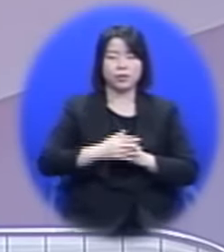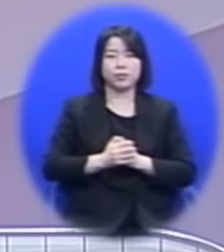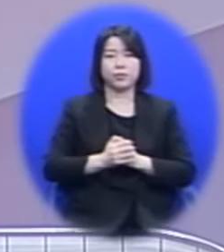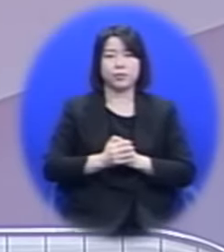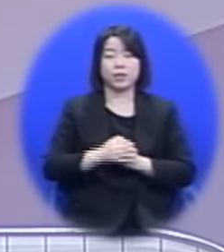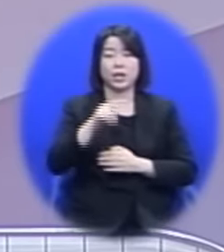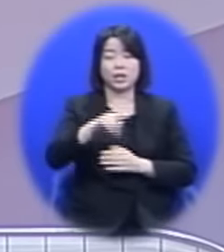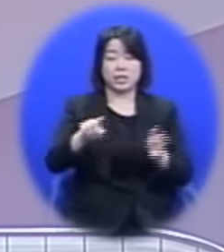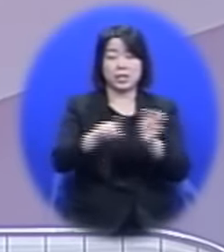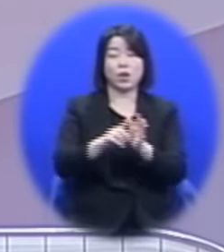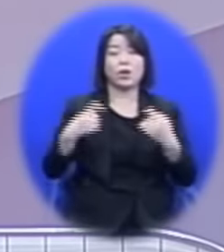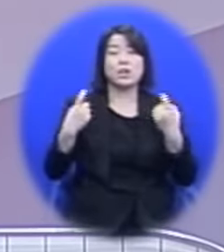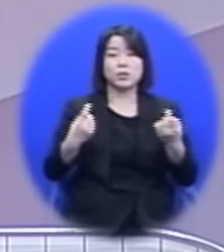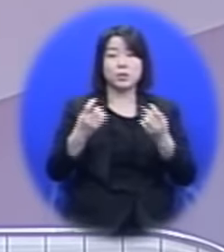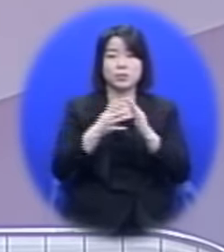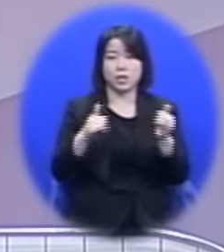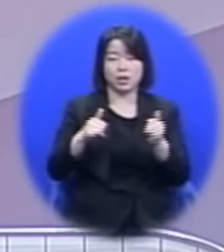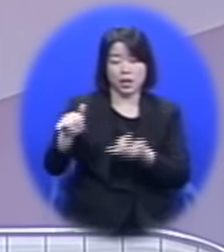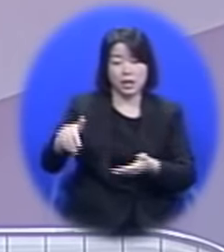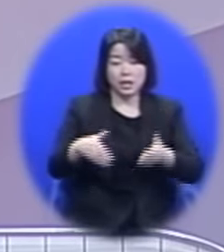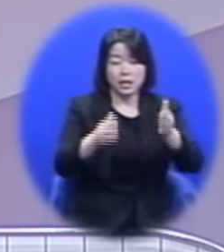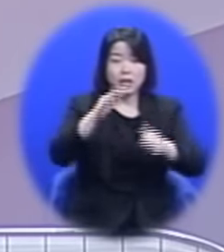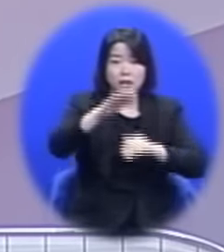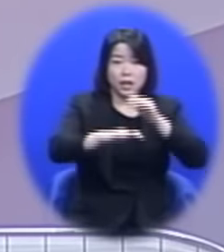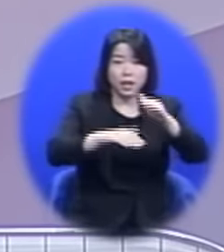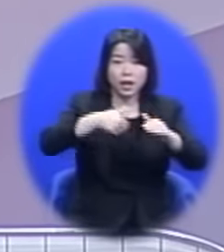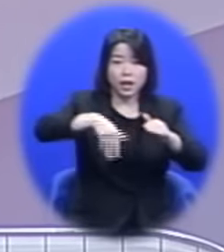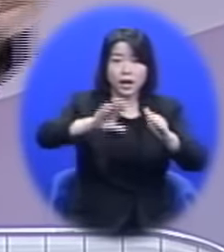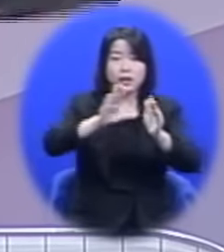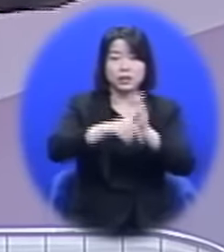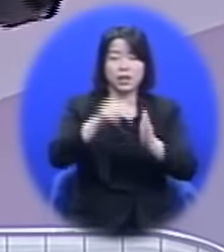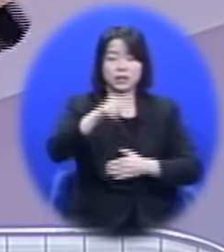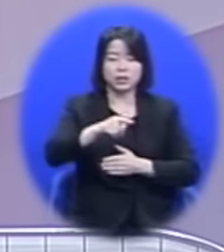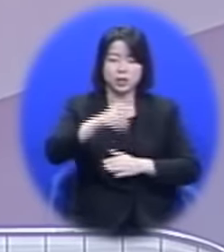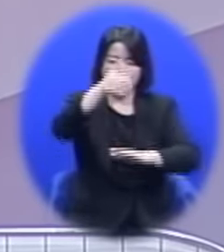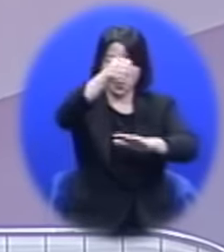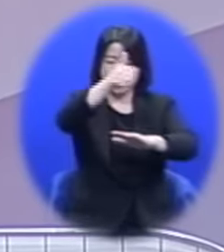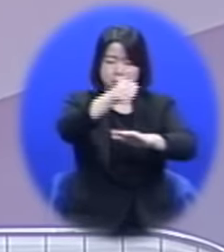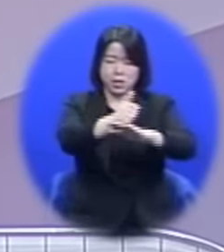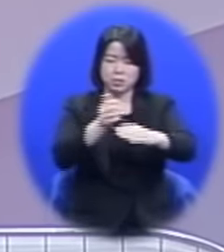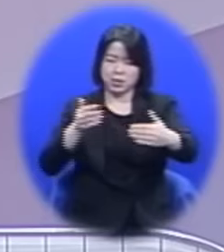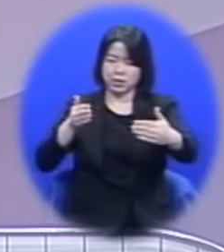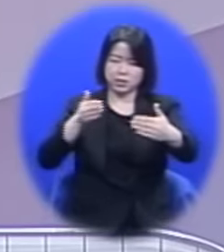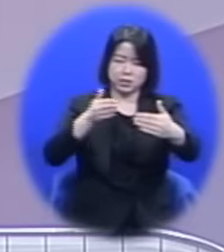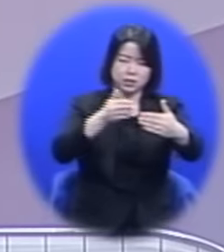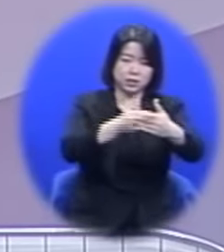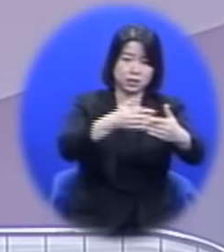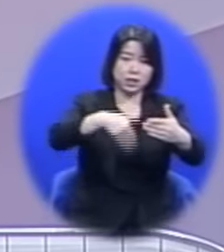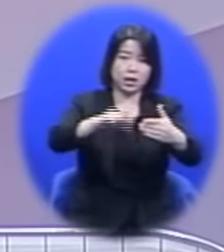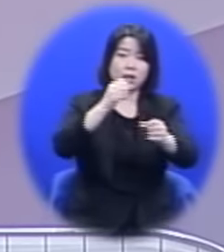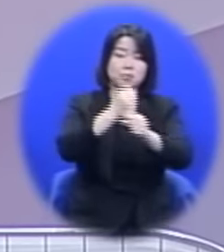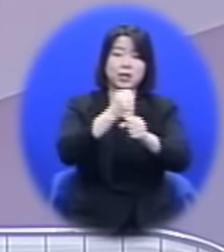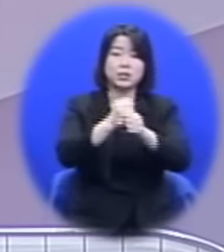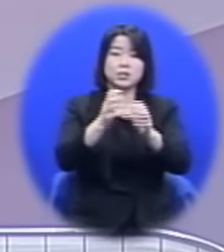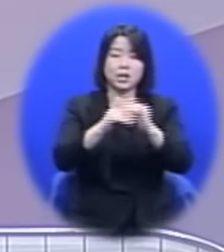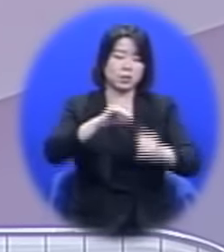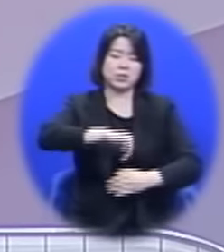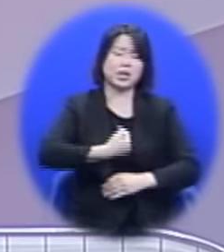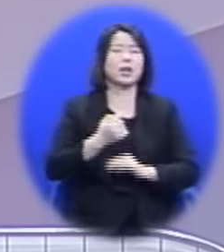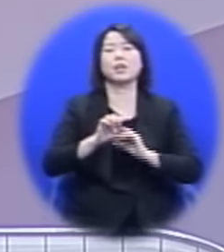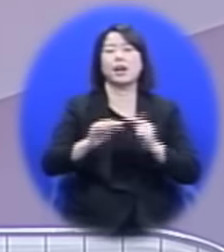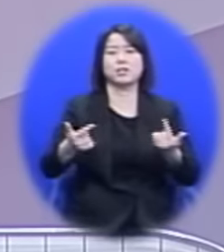이 순례자가 순례의 길을 갈 때 그 길을 끝까지 가게 해주시는 분은 본인이 아닙니다.